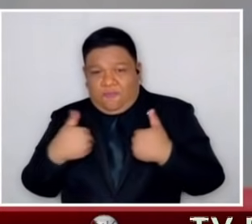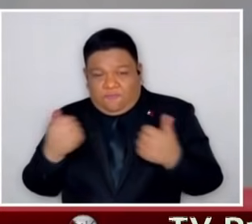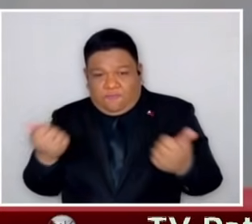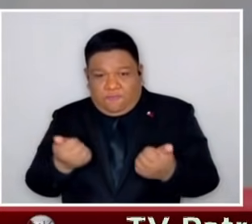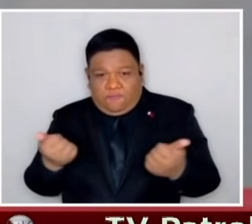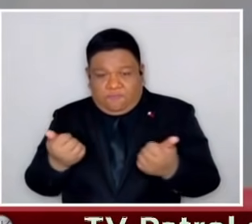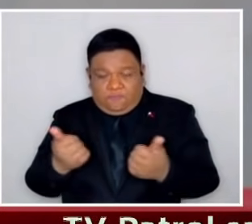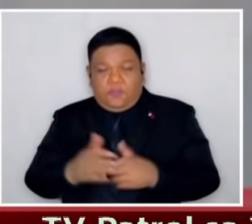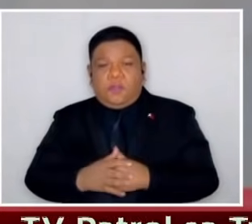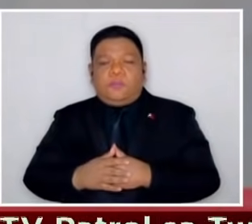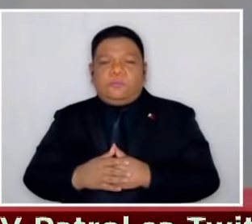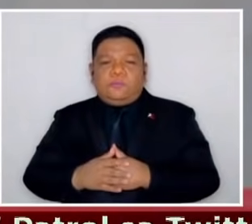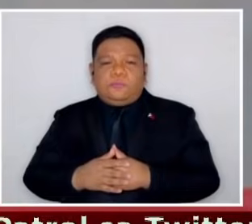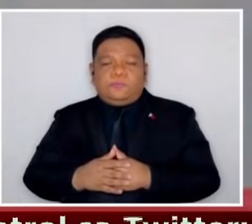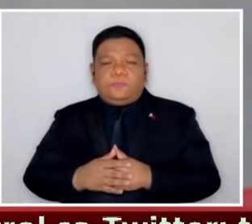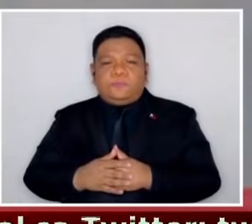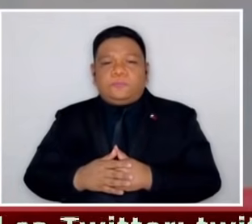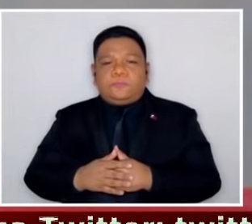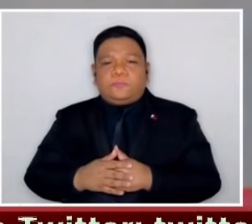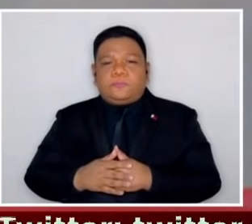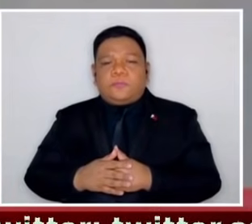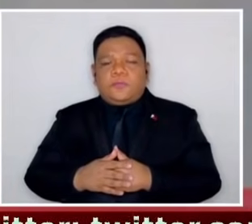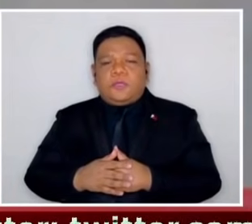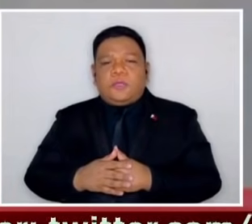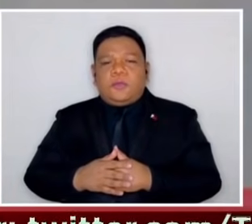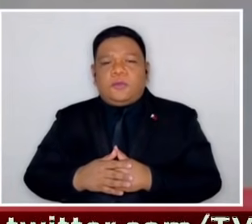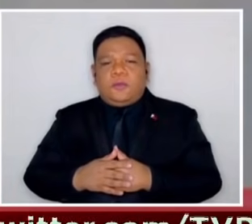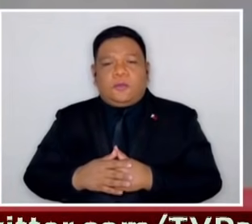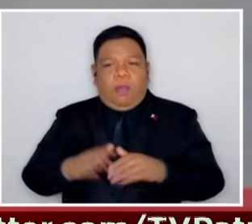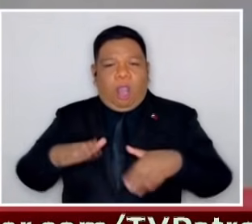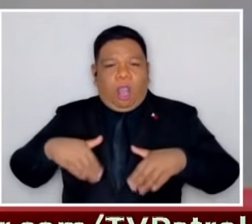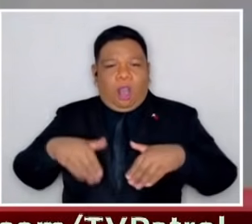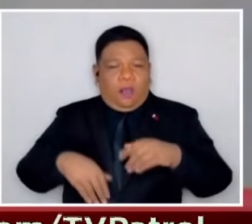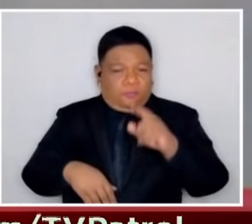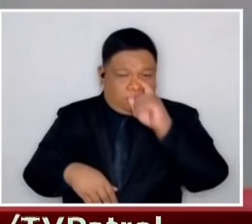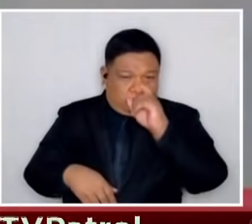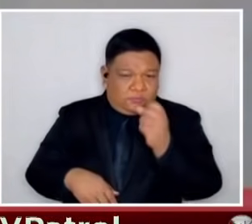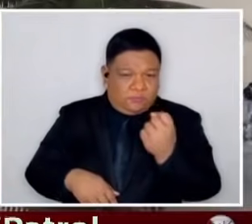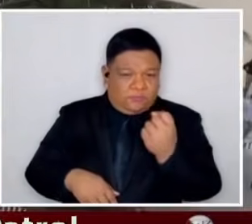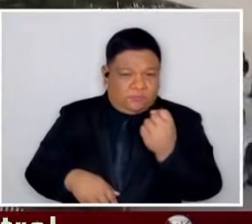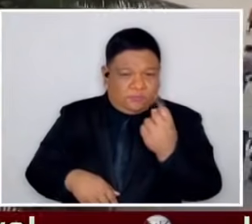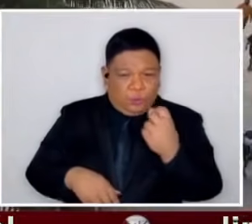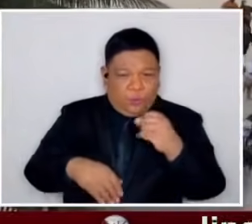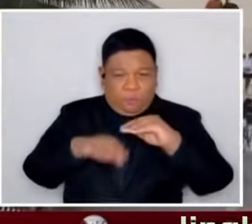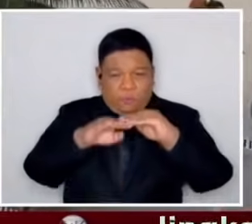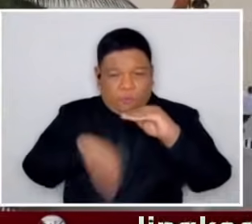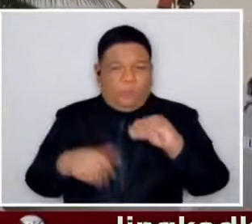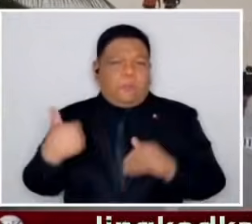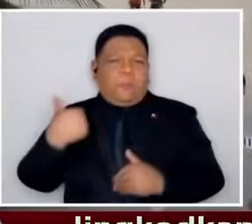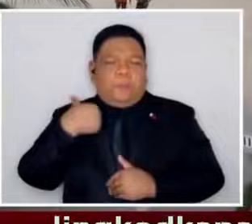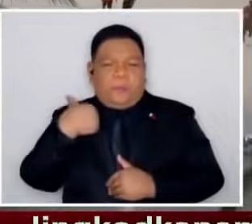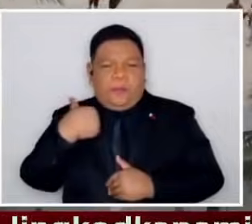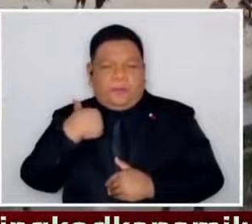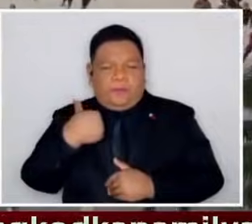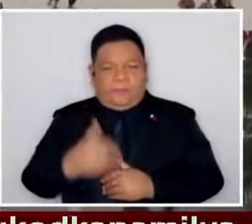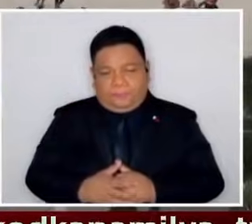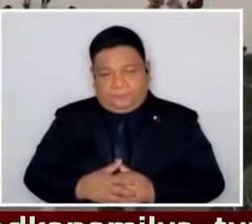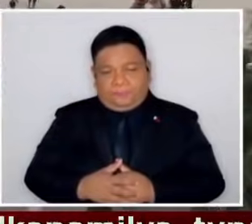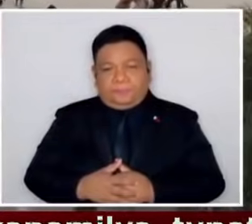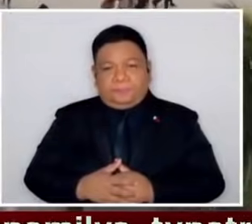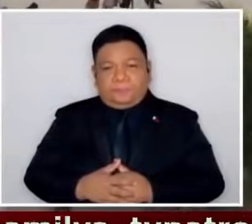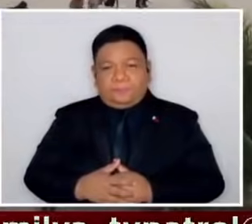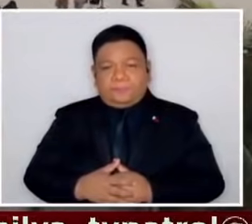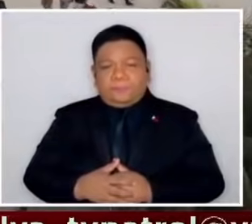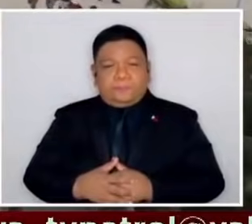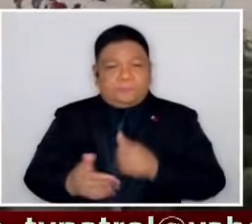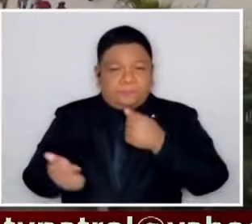old and above. Wala pa yung 12 years old below. Maglalaan na rin ng special lane at